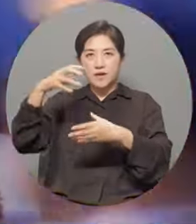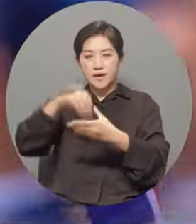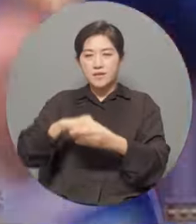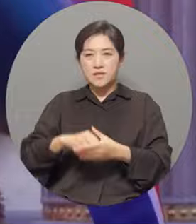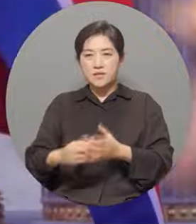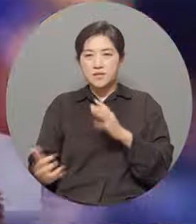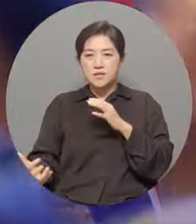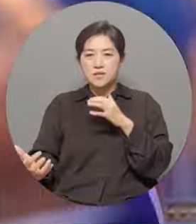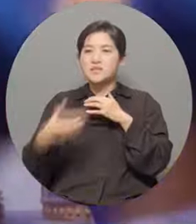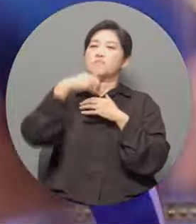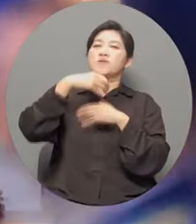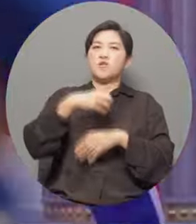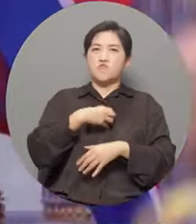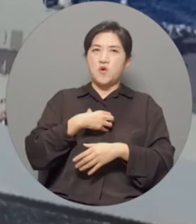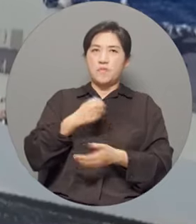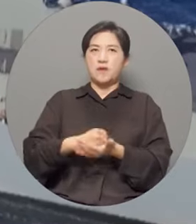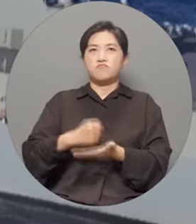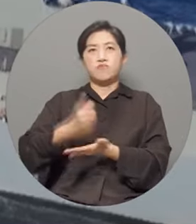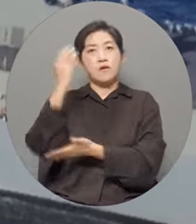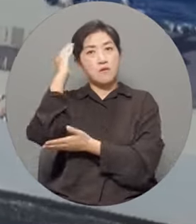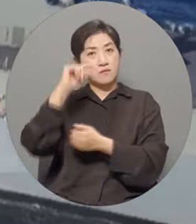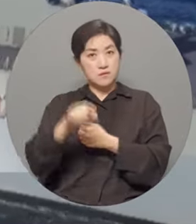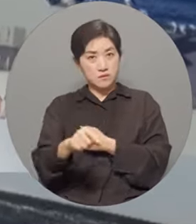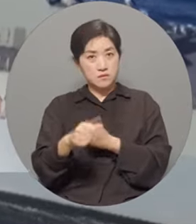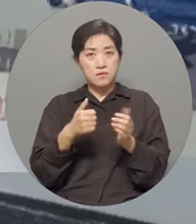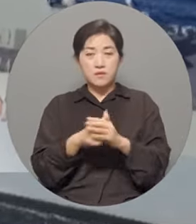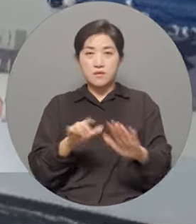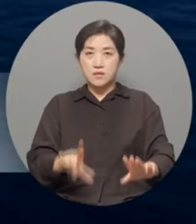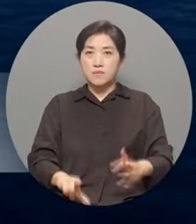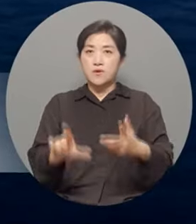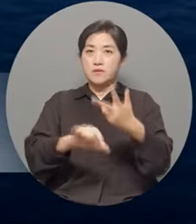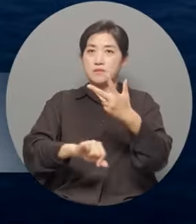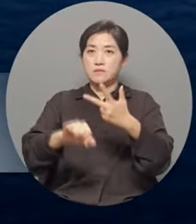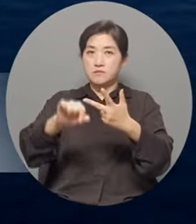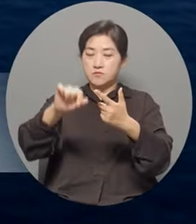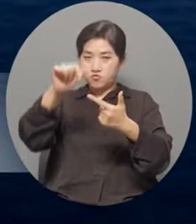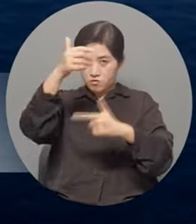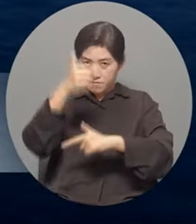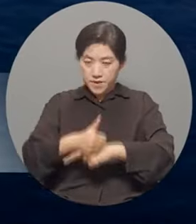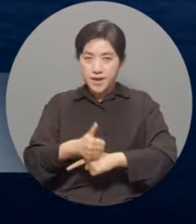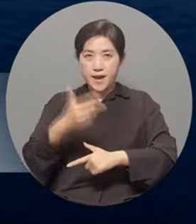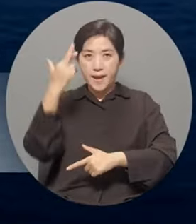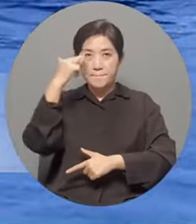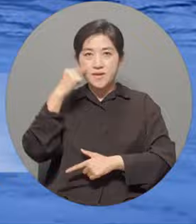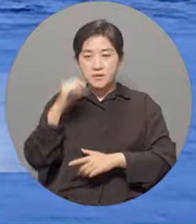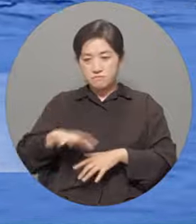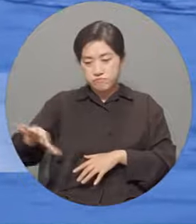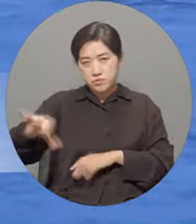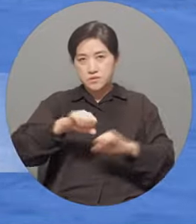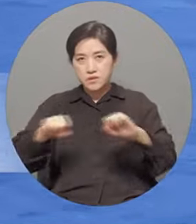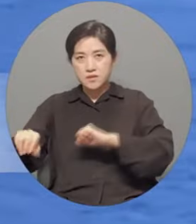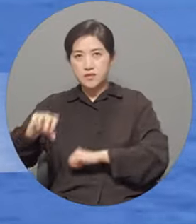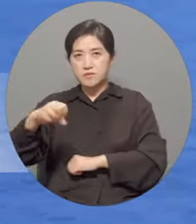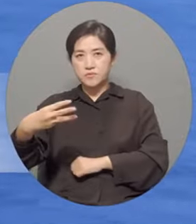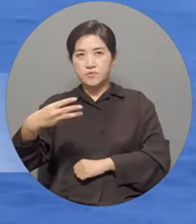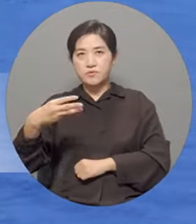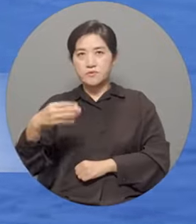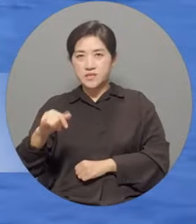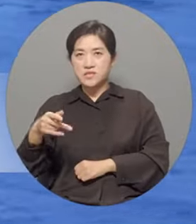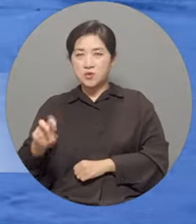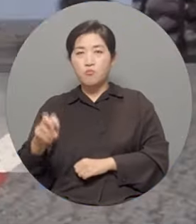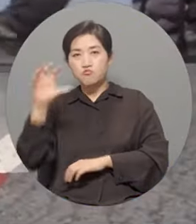침략 위협이라고 주장해왔습니다. 이달 말엔 한미일의 다영역 군사훈련인 프리덤 엣지가 예정돼